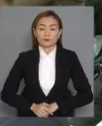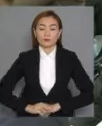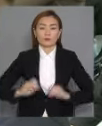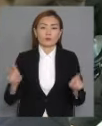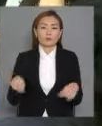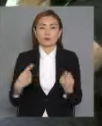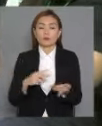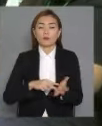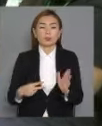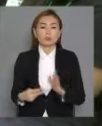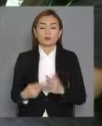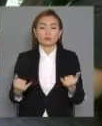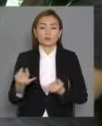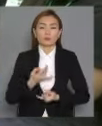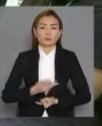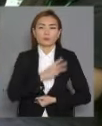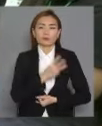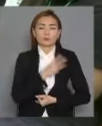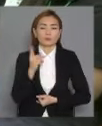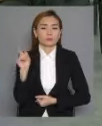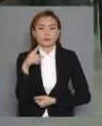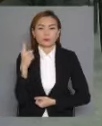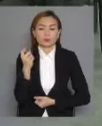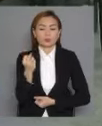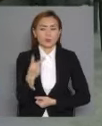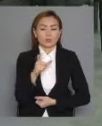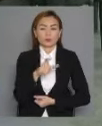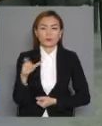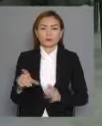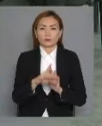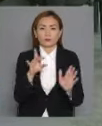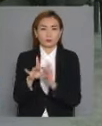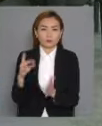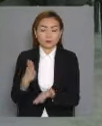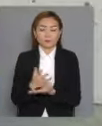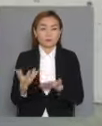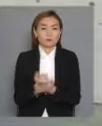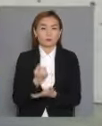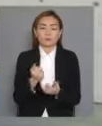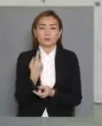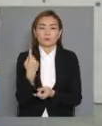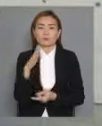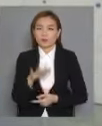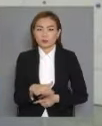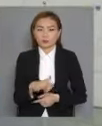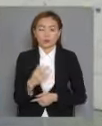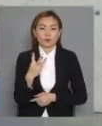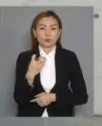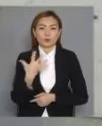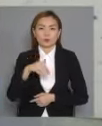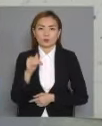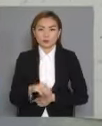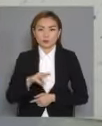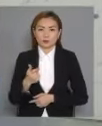Инновациялық жобалар байқауында өміршеңдігі бар ең үздік 12 стартап жоба анықталды. Жеңімпаздарға бірінші орын үшін 350 мың